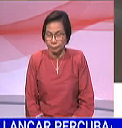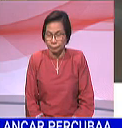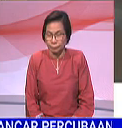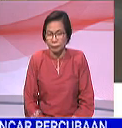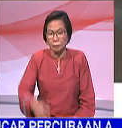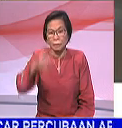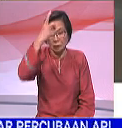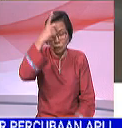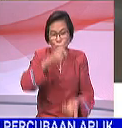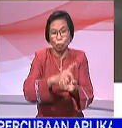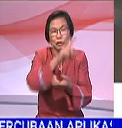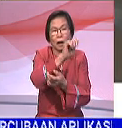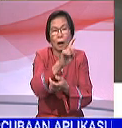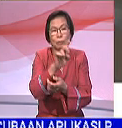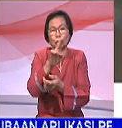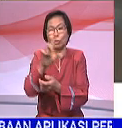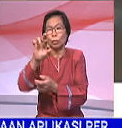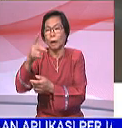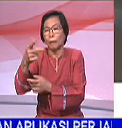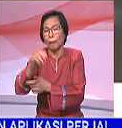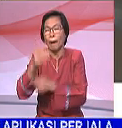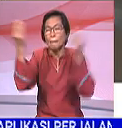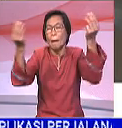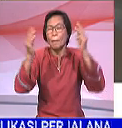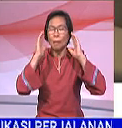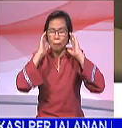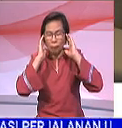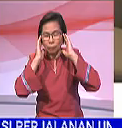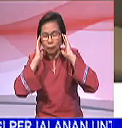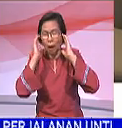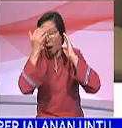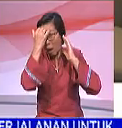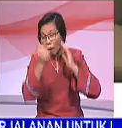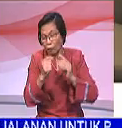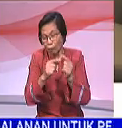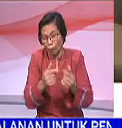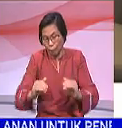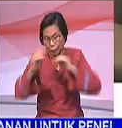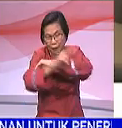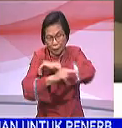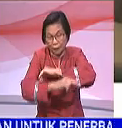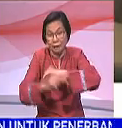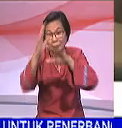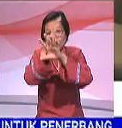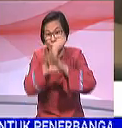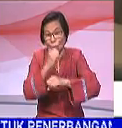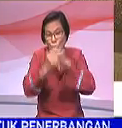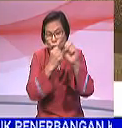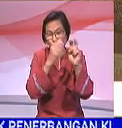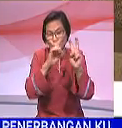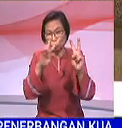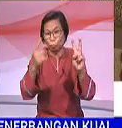Datuk dokter Abdurrahman mendedahkan majelis tilawah dan menghafal Quran peringkat Negeri 2021